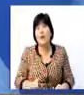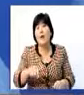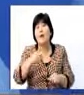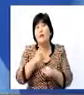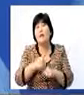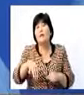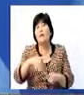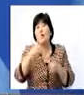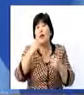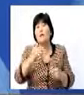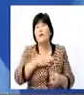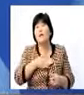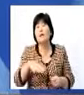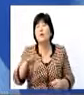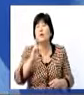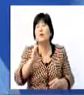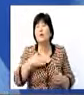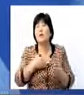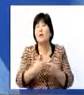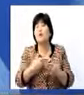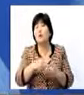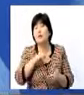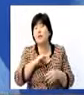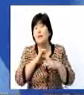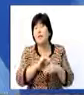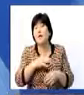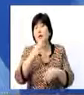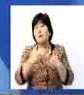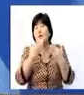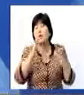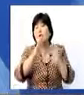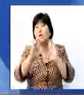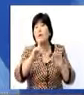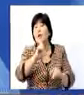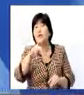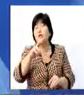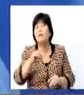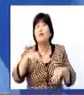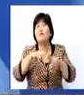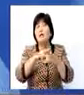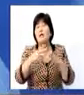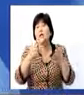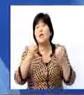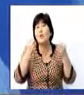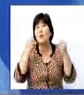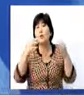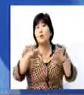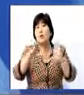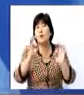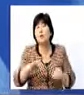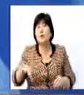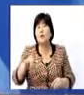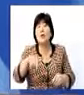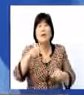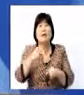Глава региона объявил благодарность всем, кто внес свою лепту в проведение международной выставки «Экспо в Астане» и Дней культуры и искусства области